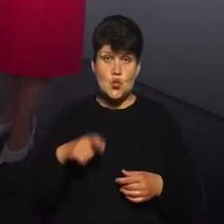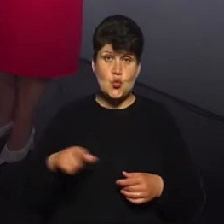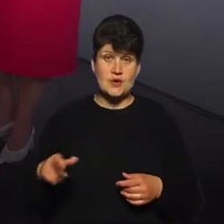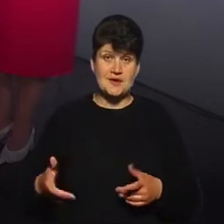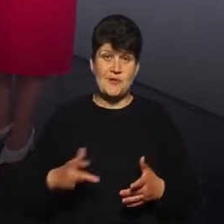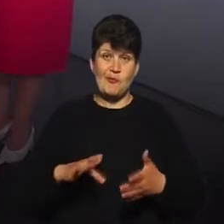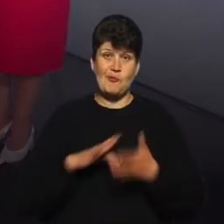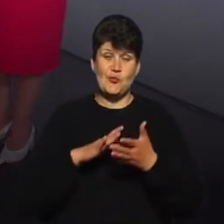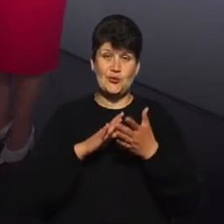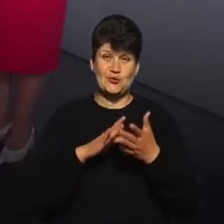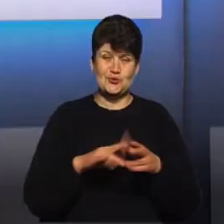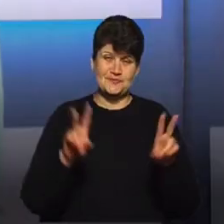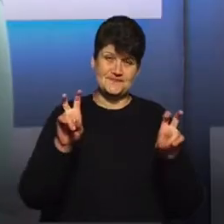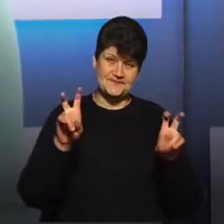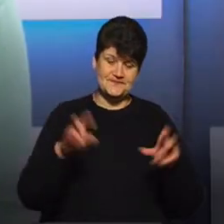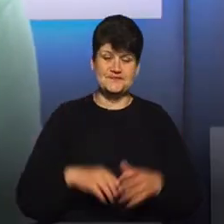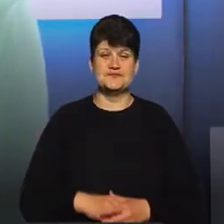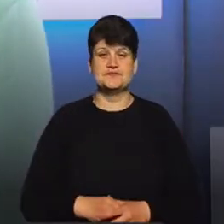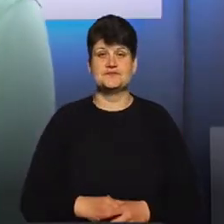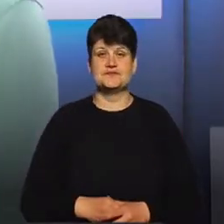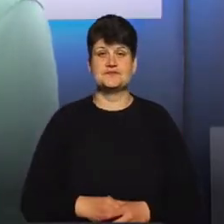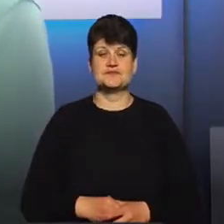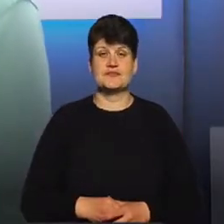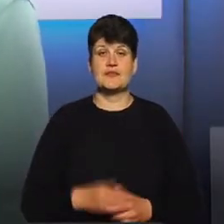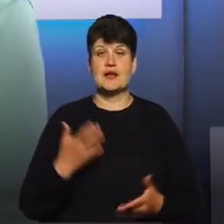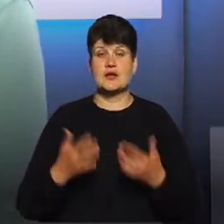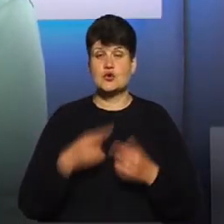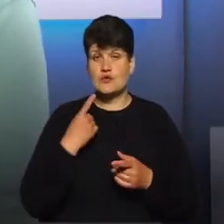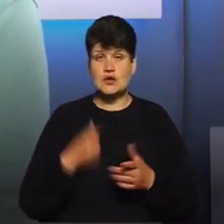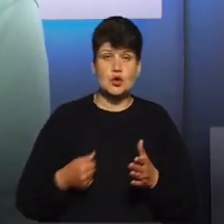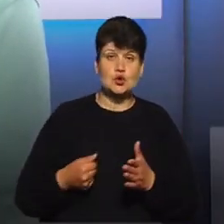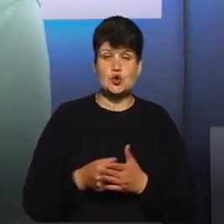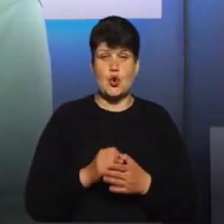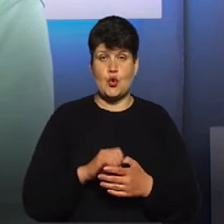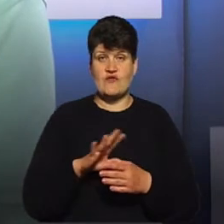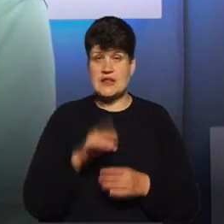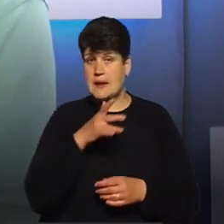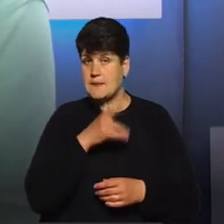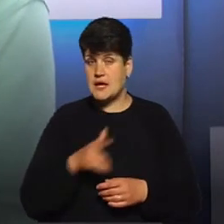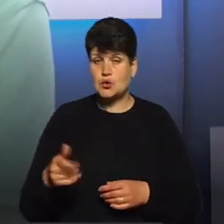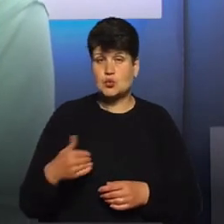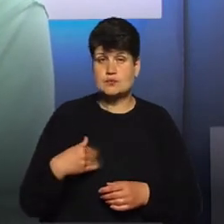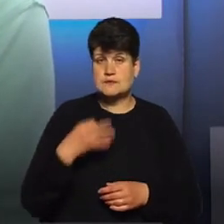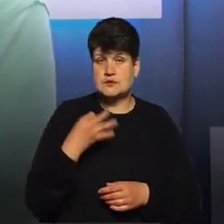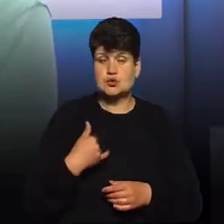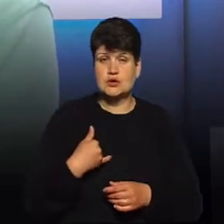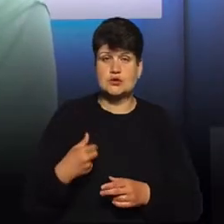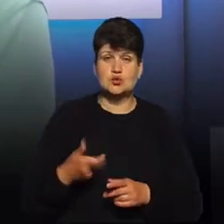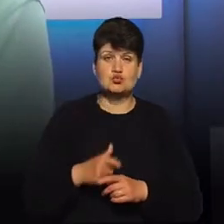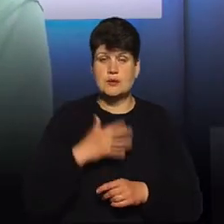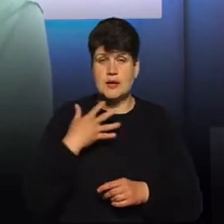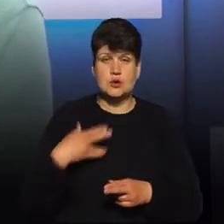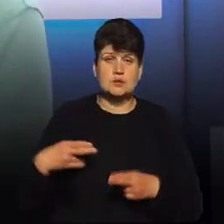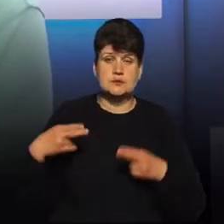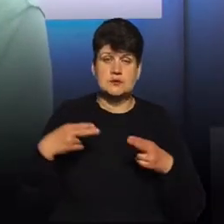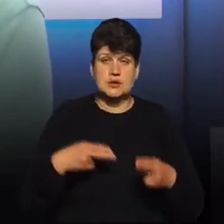Якщо ми говоримо про доковідний період, то хочеться відзначити, що до нас дуже багато туристів іноземних держав